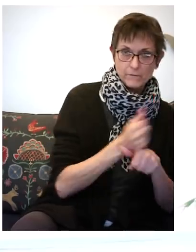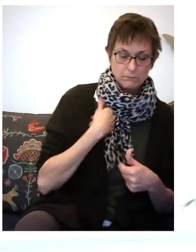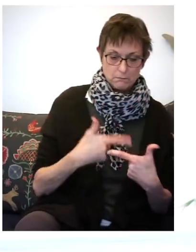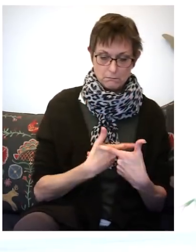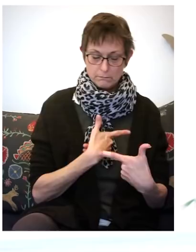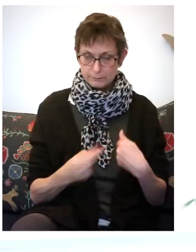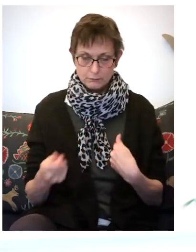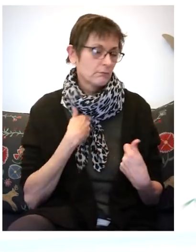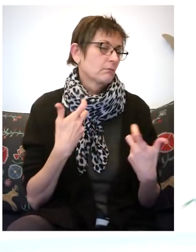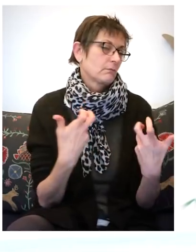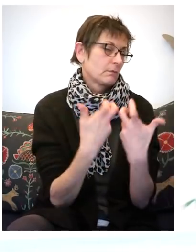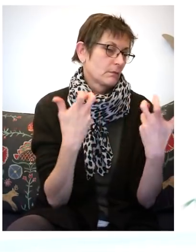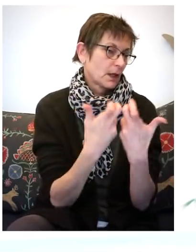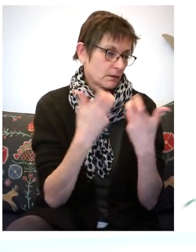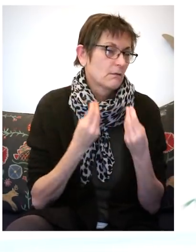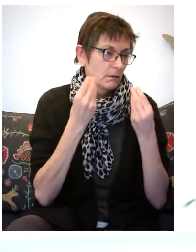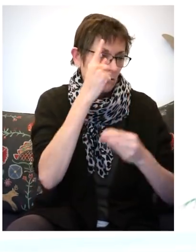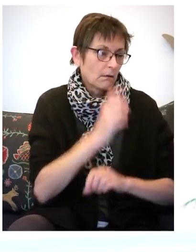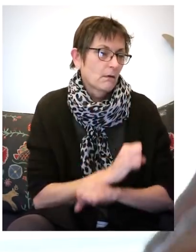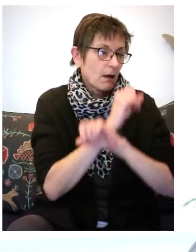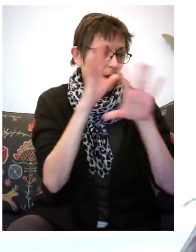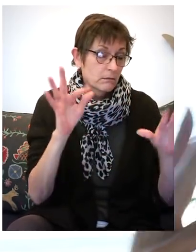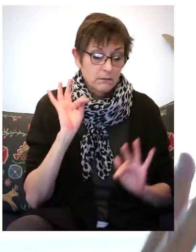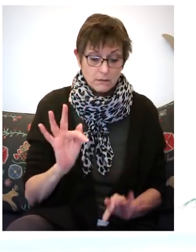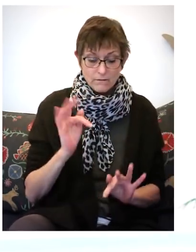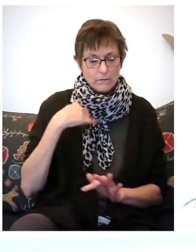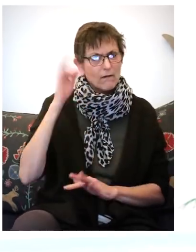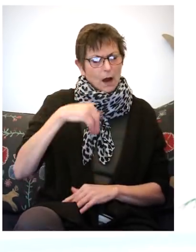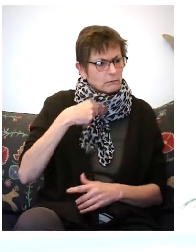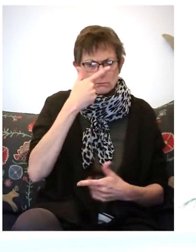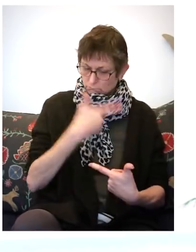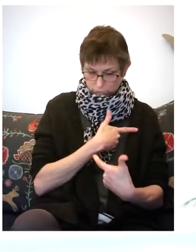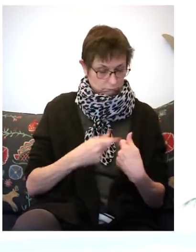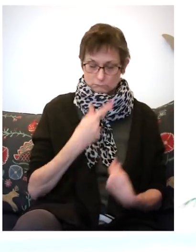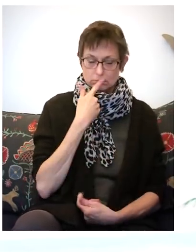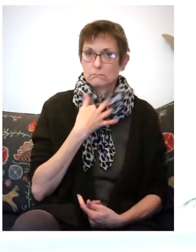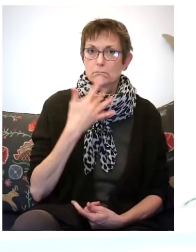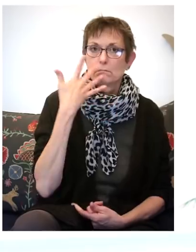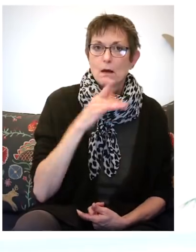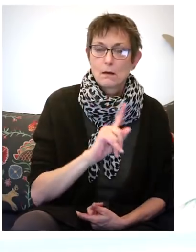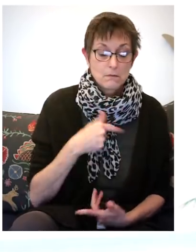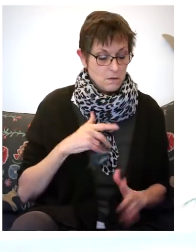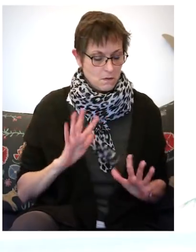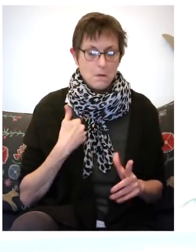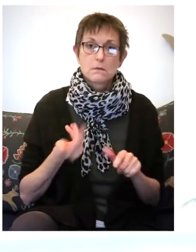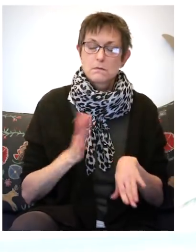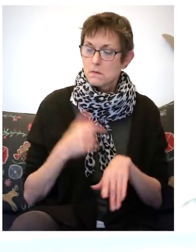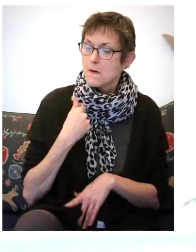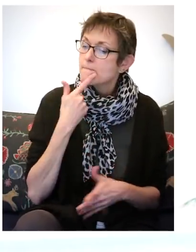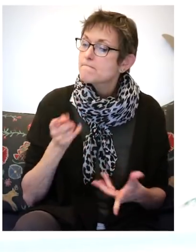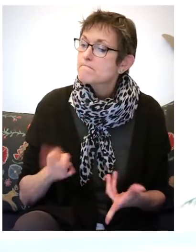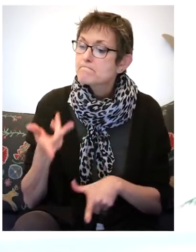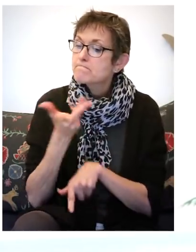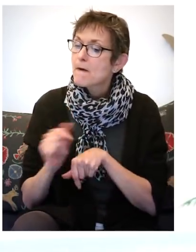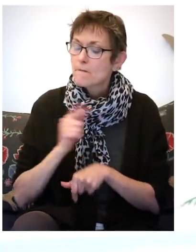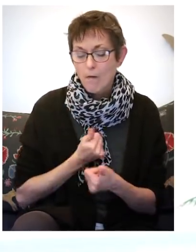Ne vous inquiétez pas, je vais vous donner des exemples pour que ça devienne un peu plus concret. Pour atténuer cette dissonance qui n'est pas agréable, on va commencer par justifier, consciemment ou